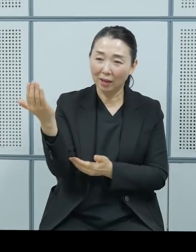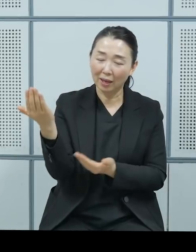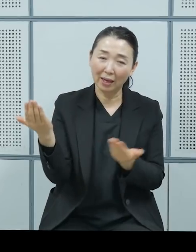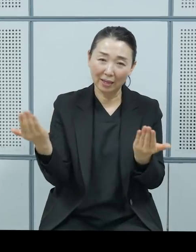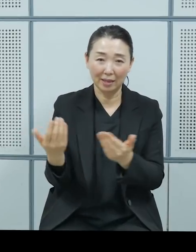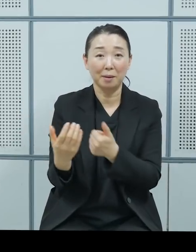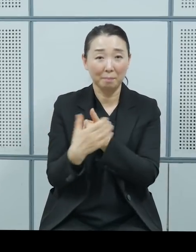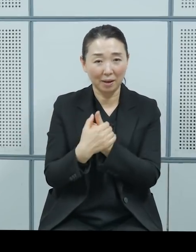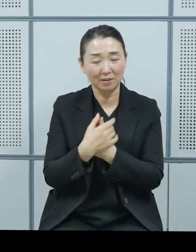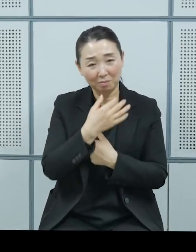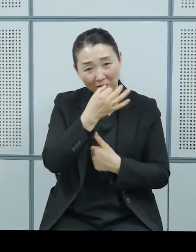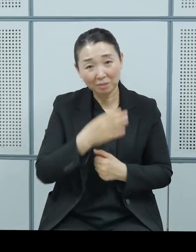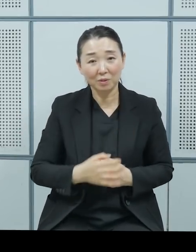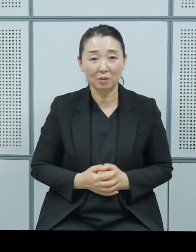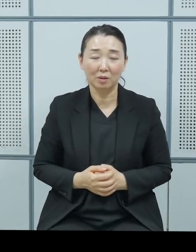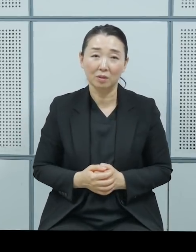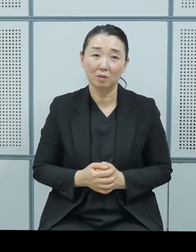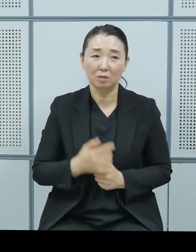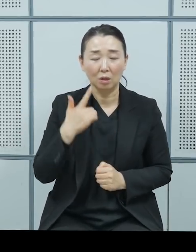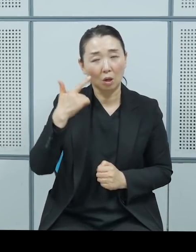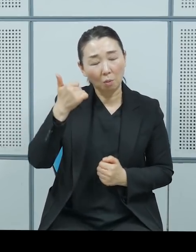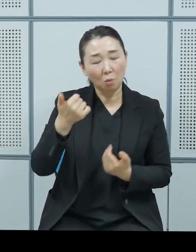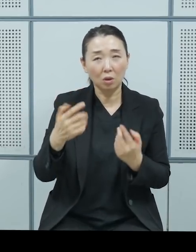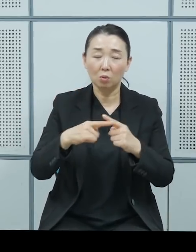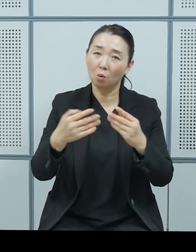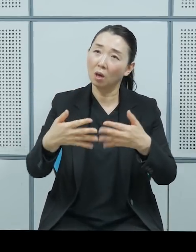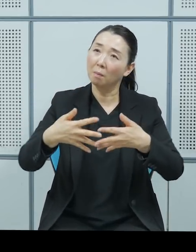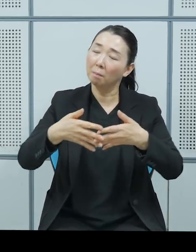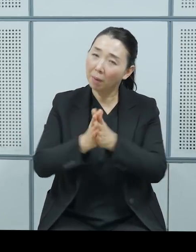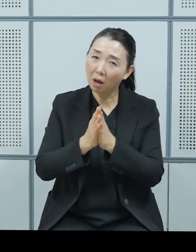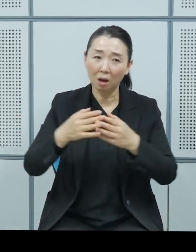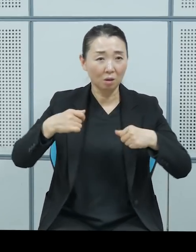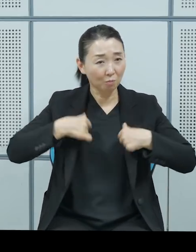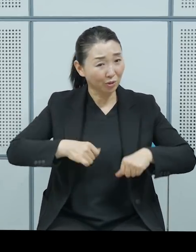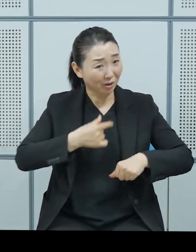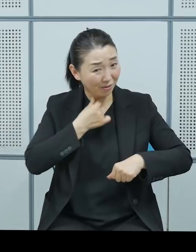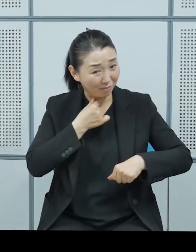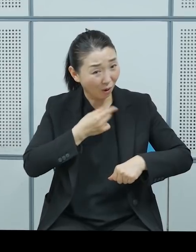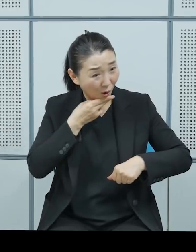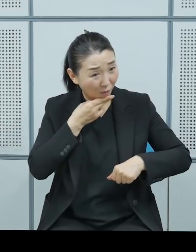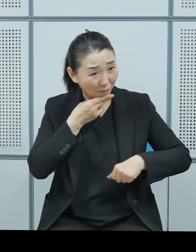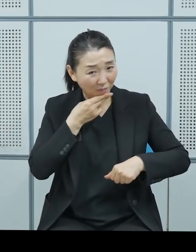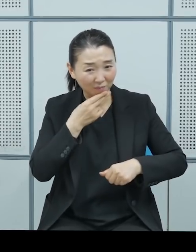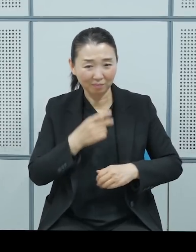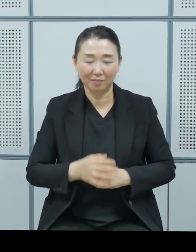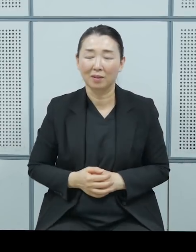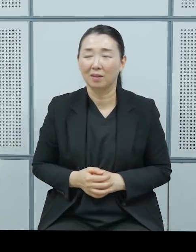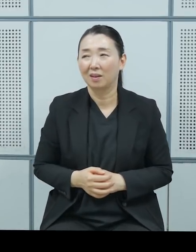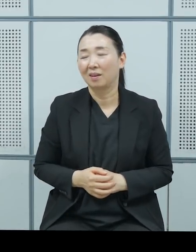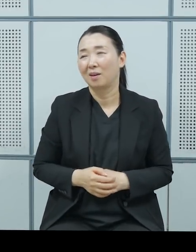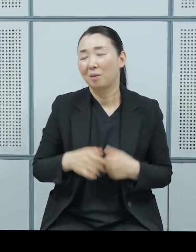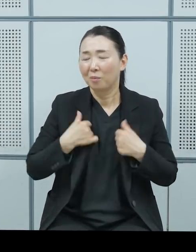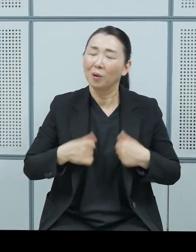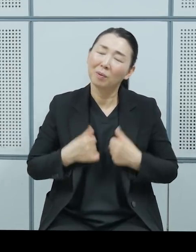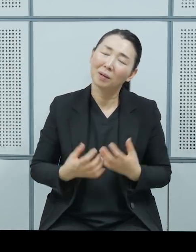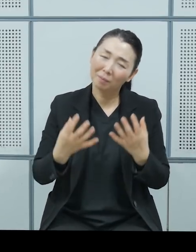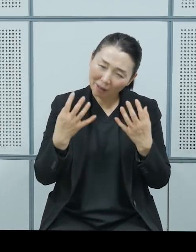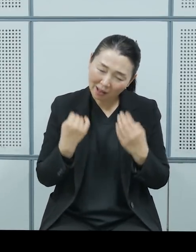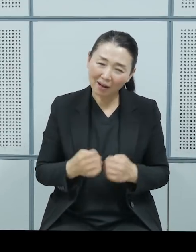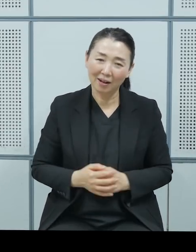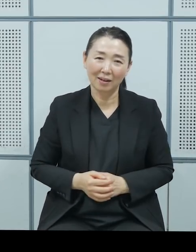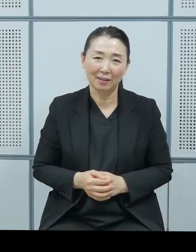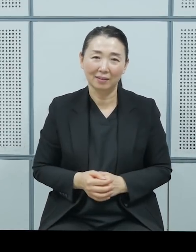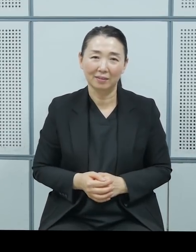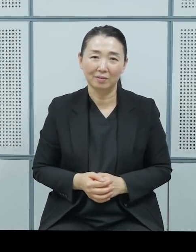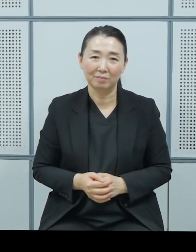고생을 하셨는데 내가 여기서 목회를 다 접으면 어떨까? 뭐 이런 포기하고 싶은 생각은 안 드셨어요? 여러 번 했었습니다. 네. 여러